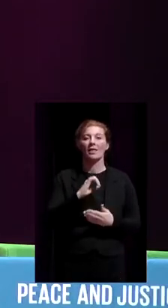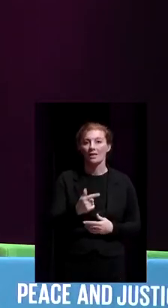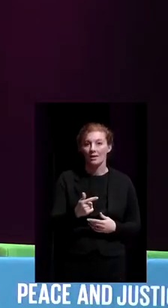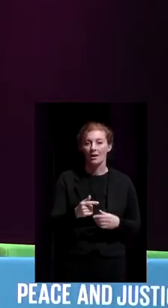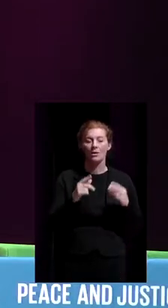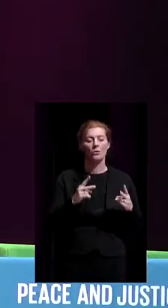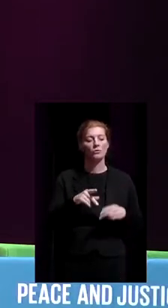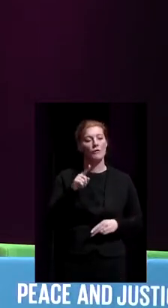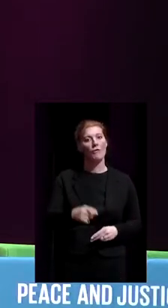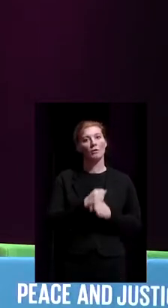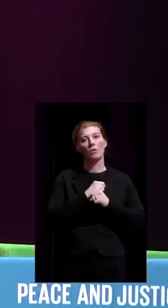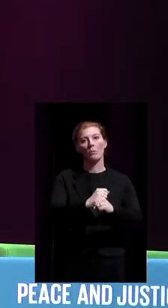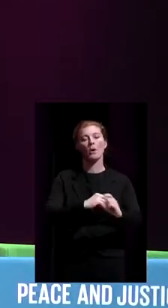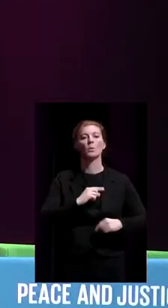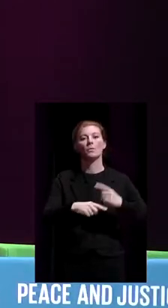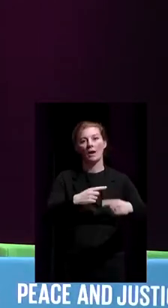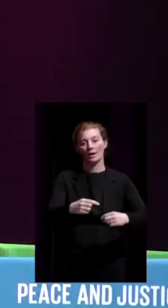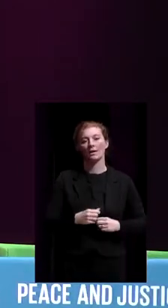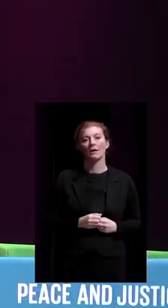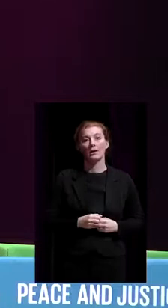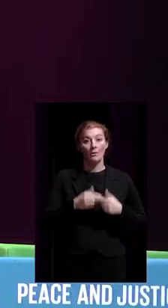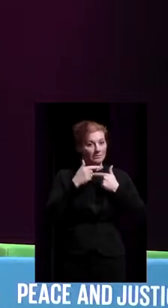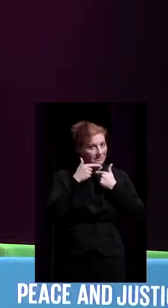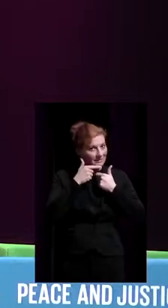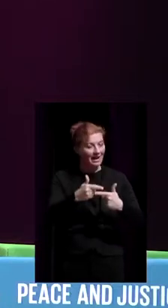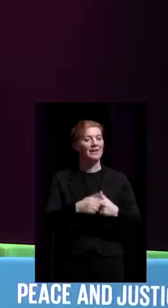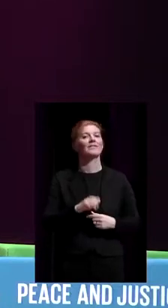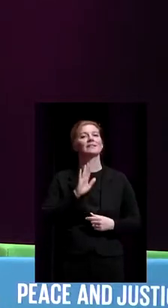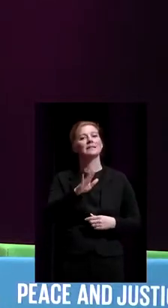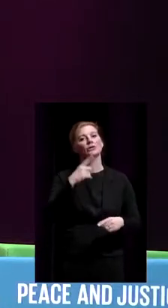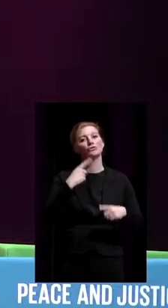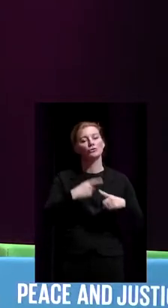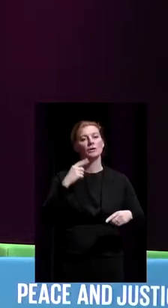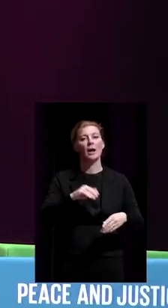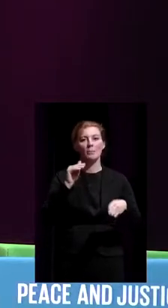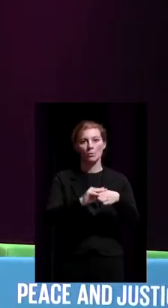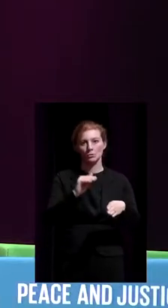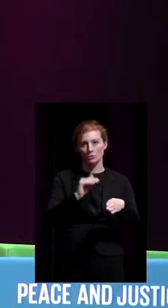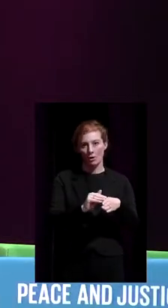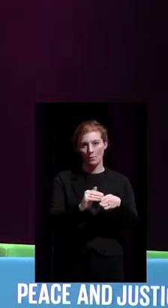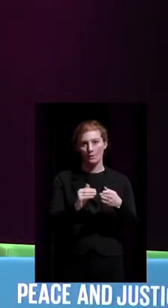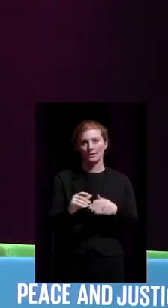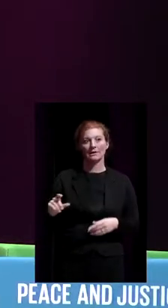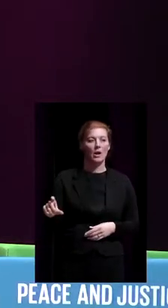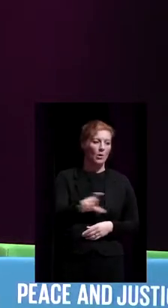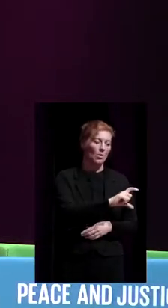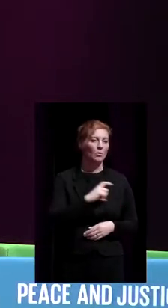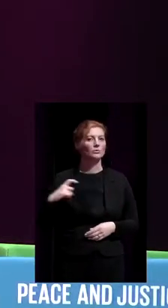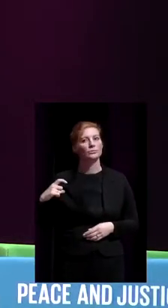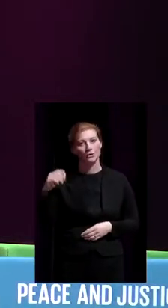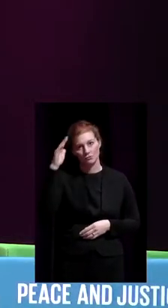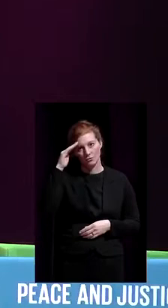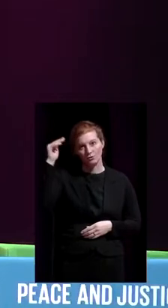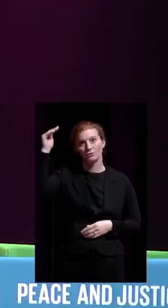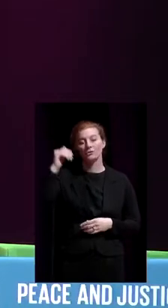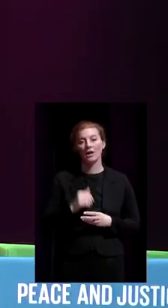för en hållbar utveckling. Och tack för det tydliga budskapet till oss alla vuxna.